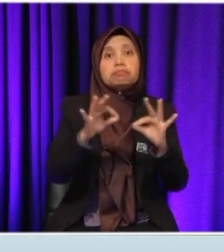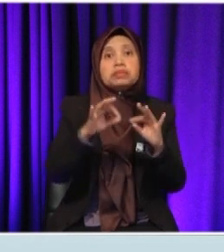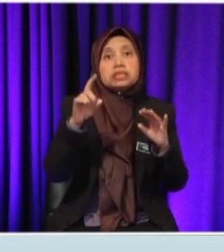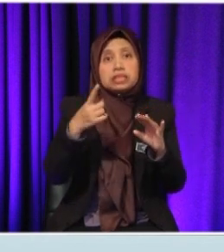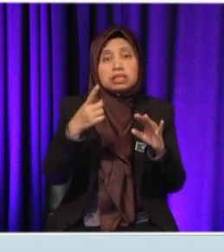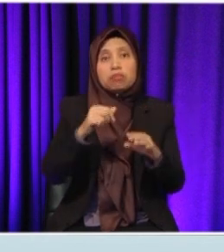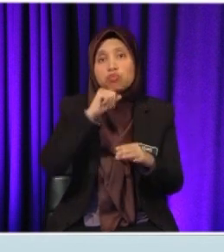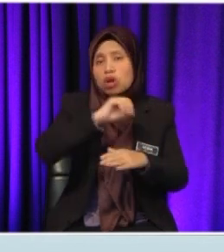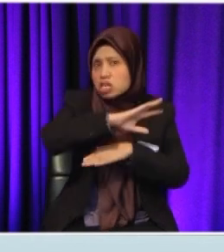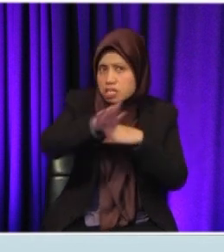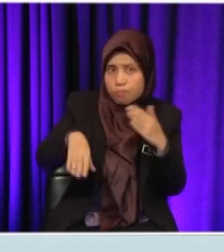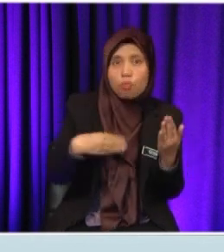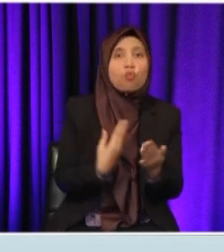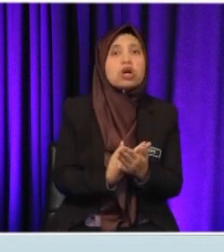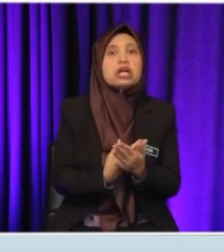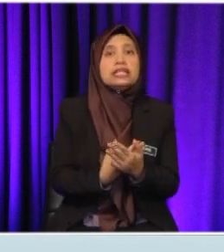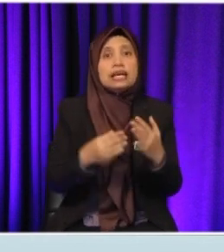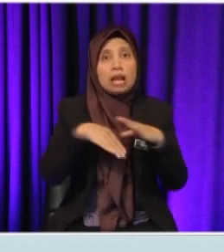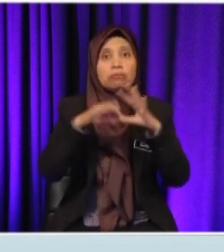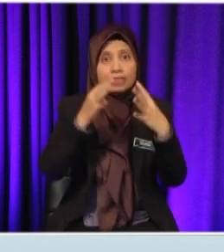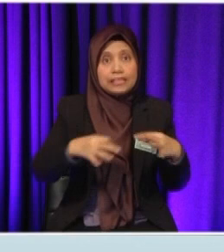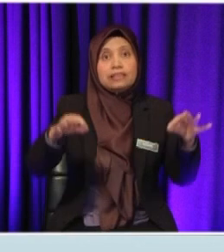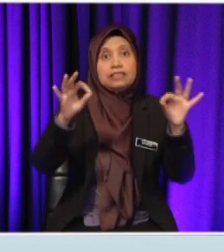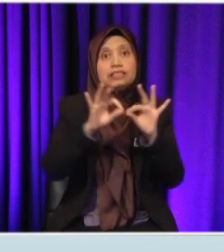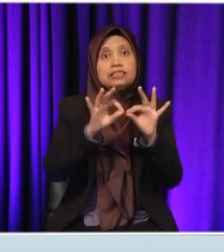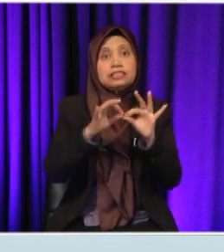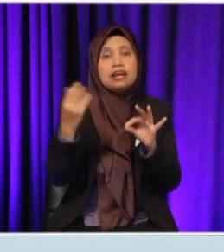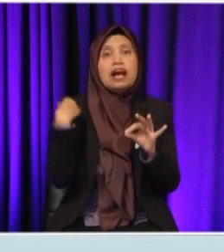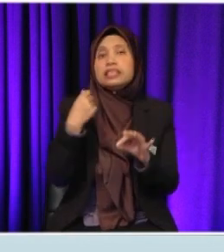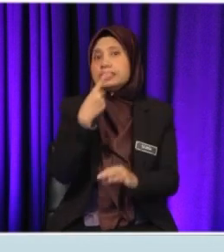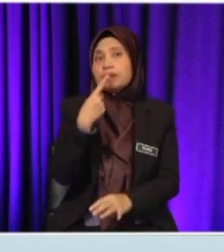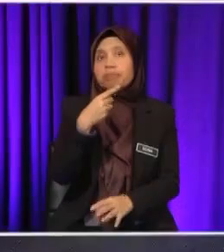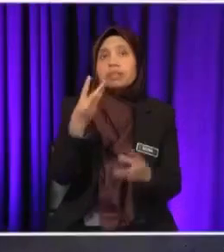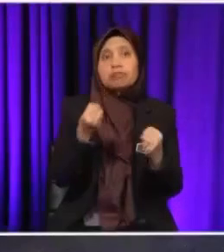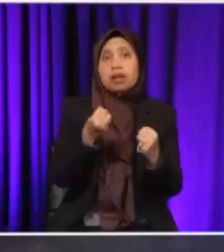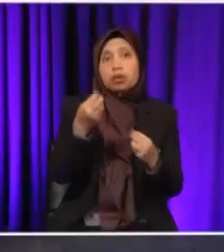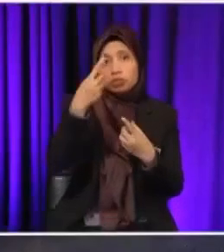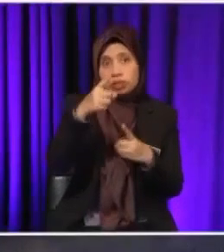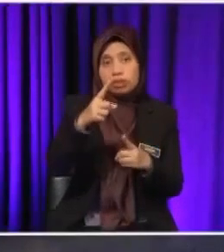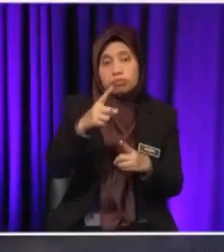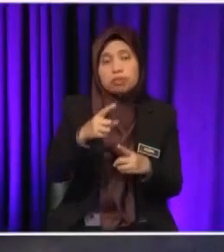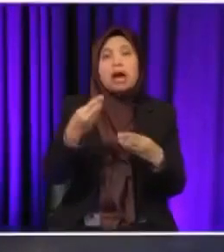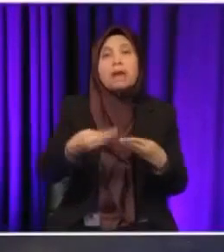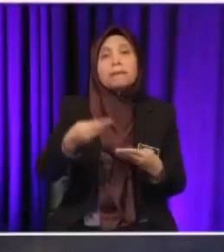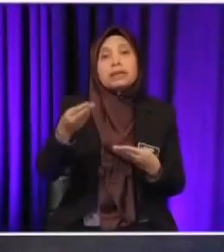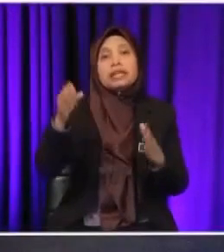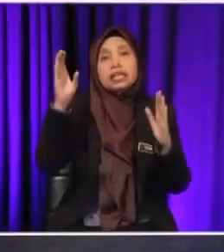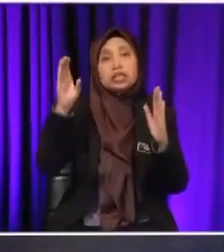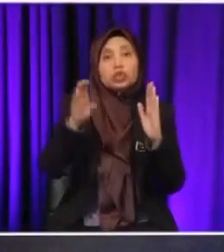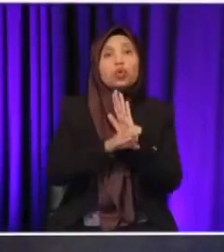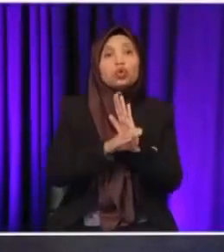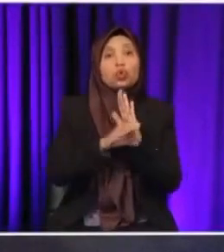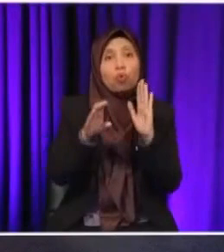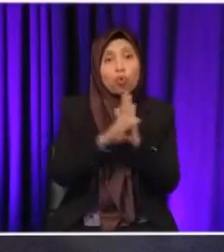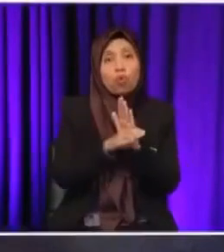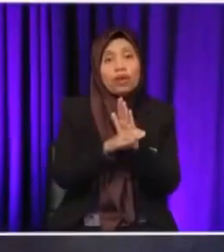terdapat dalam keseluruhan cerpen itu. Okey. Ada sesiapa yang ingin nak jawab? contoh soalan ini, berikan contoh teknik prompt yang terdapat dalam